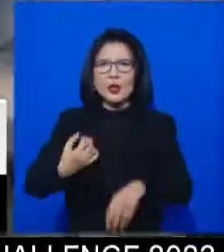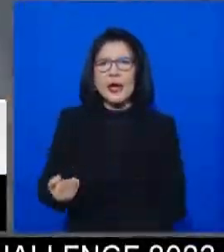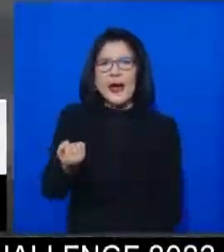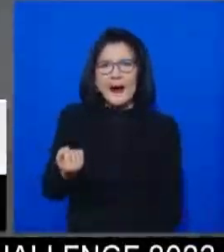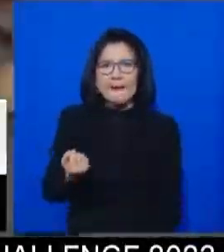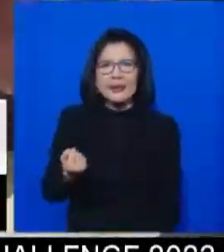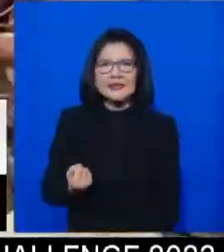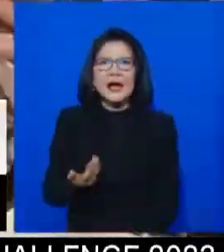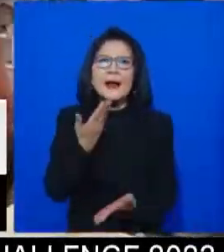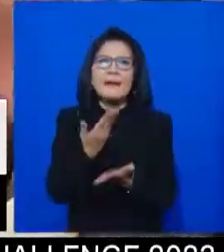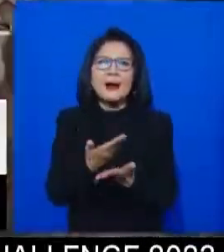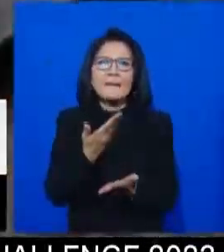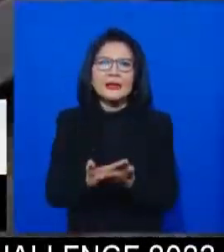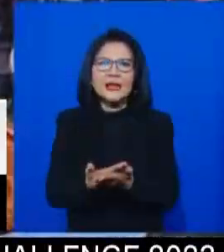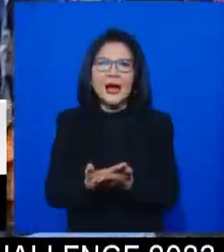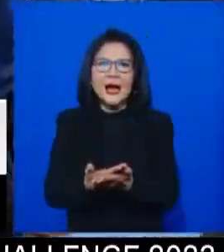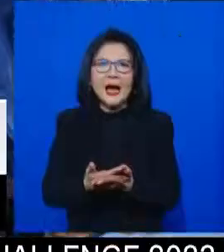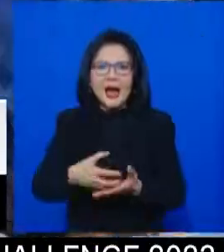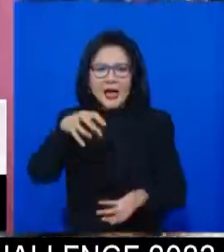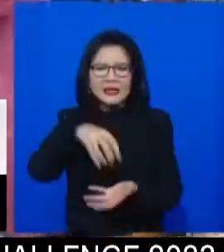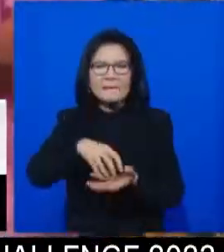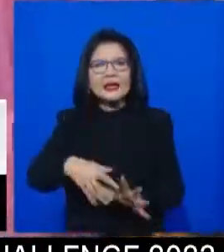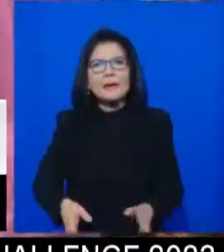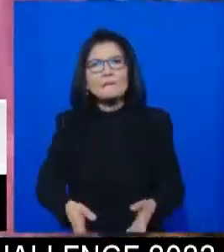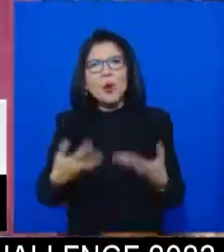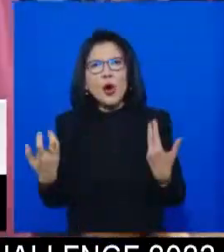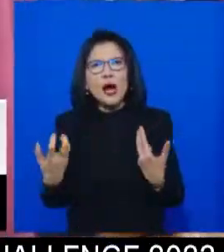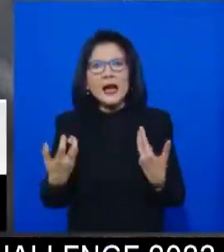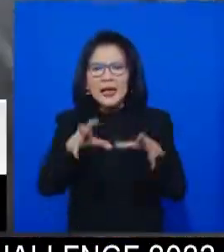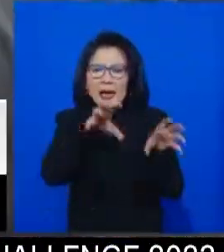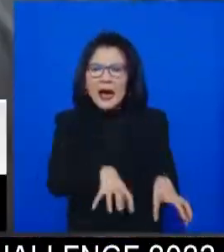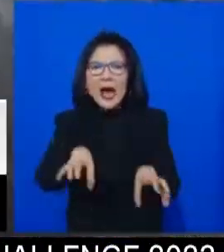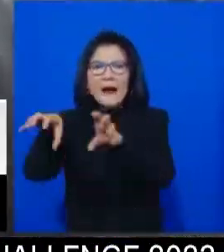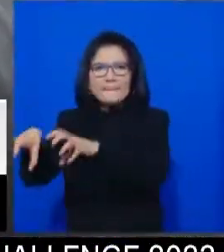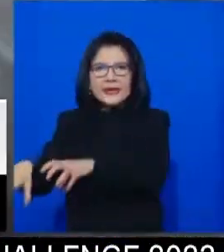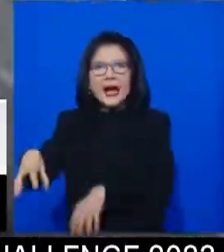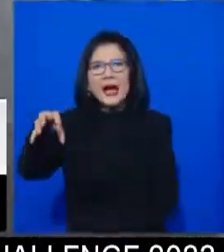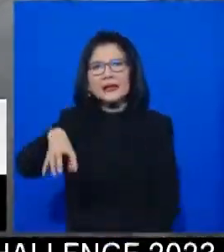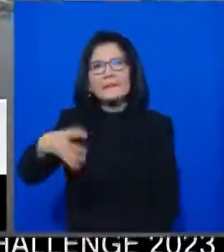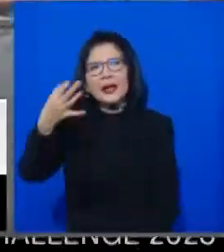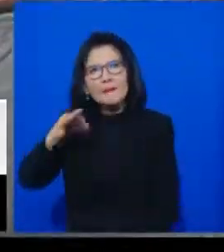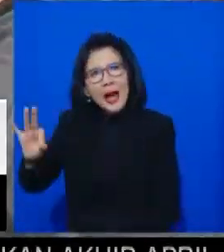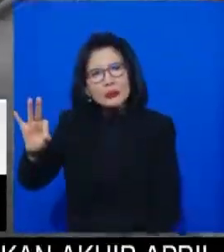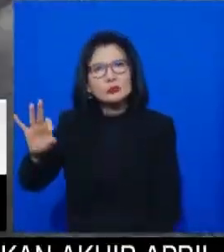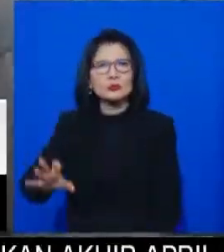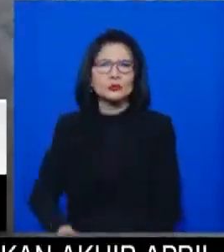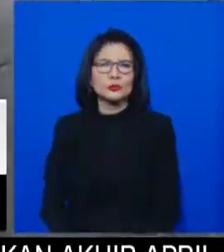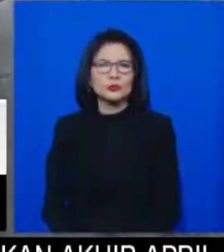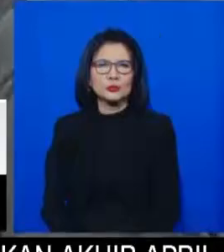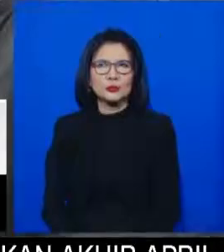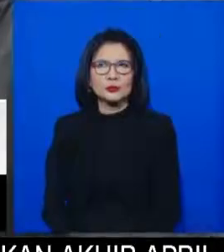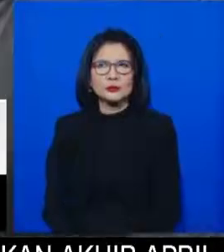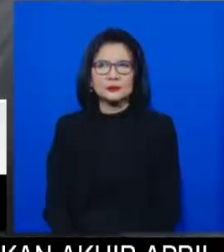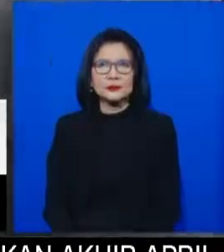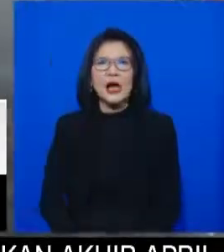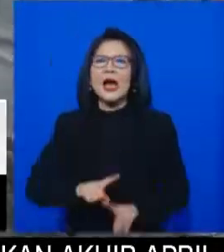Lakesi meminta pedagang membongkar kembali dagangannya yang telah digelar di Jalan Balakang Pasar